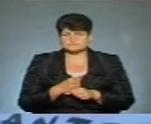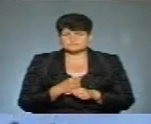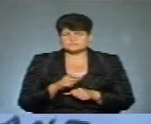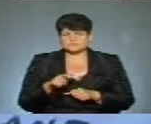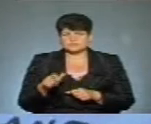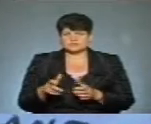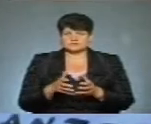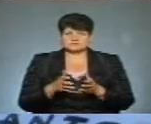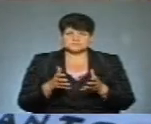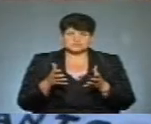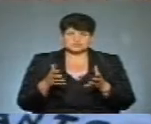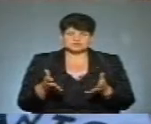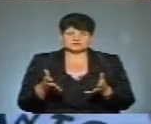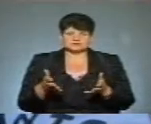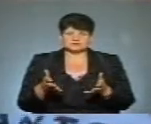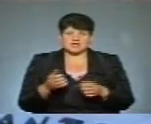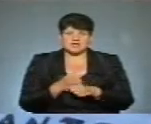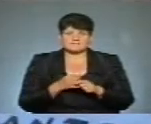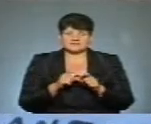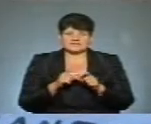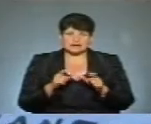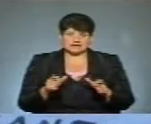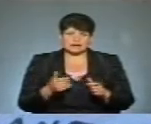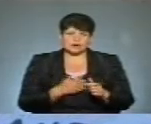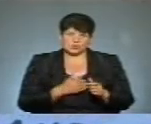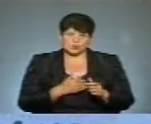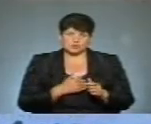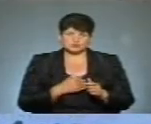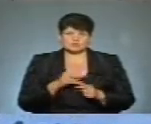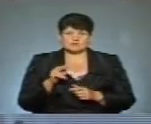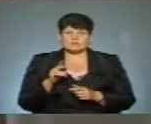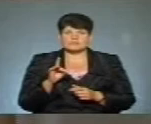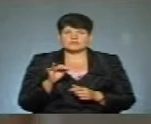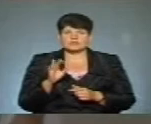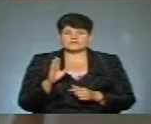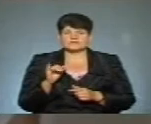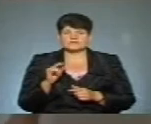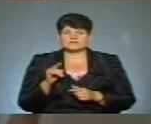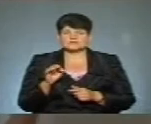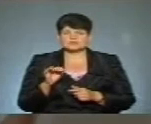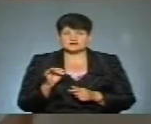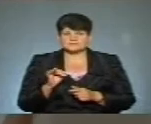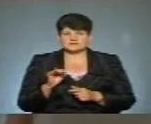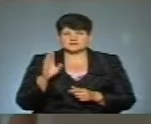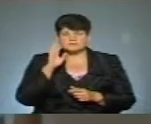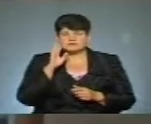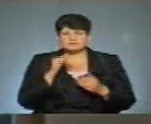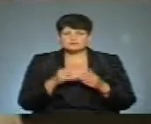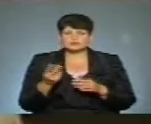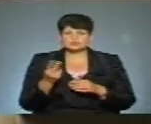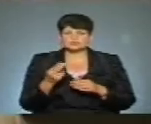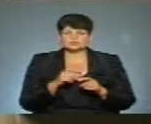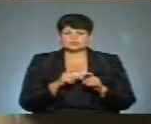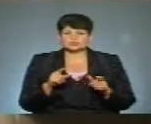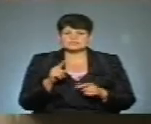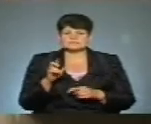люди, в більшості аптекарі, хочуть провізора на роботу. Давид Пушинський – випускник 2-ї школи у